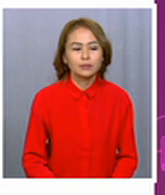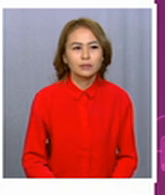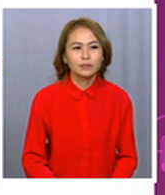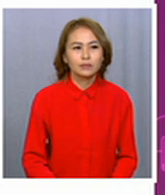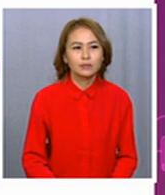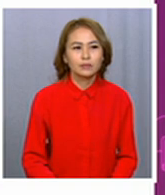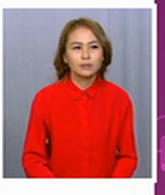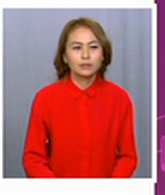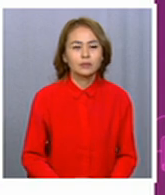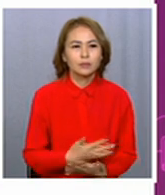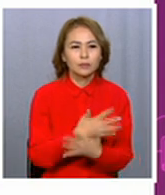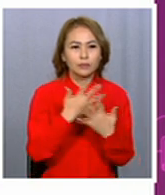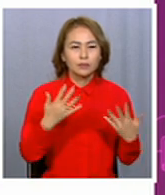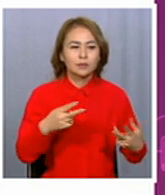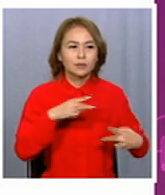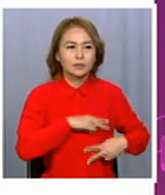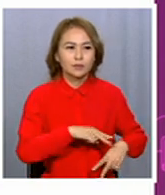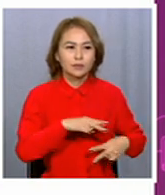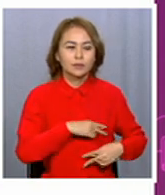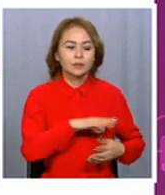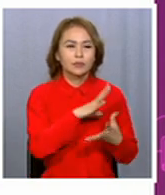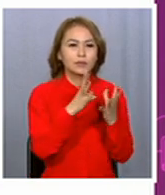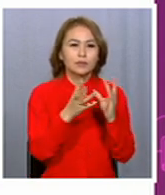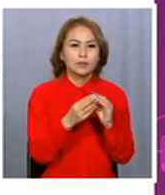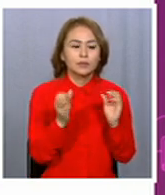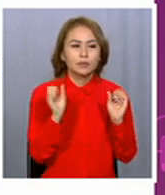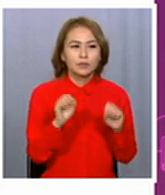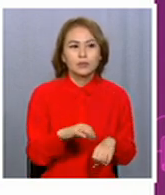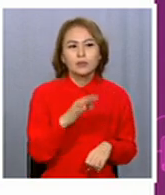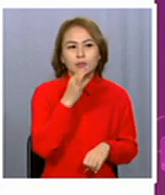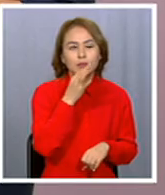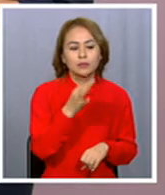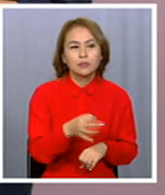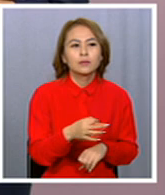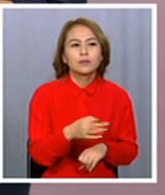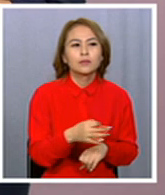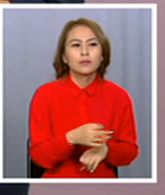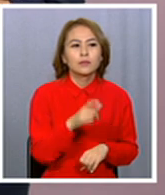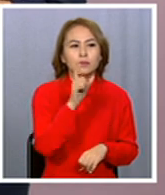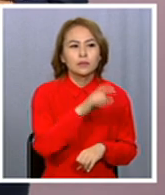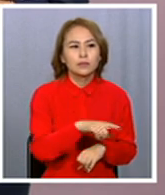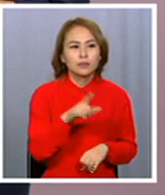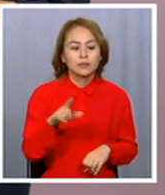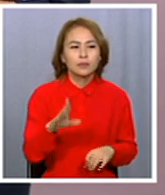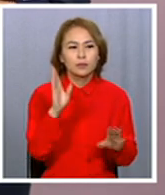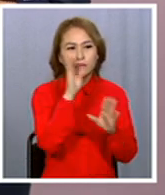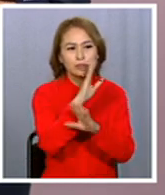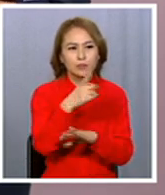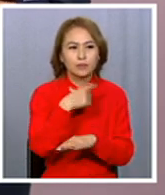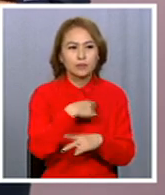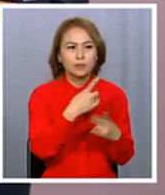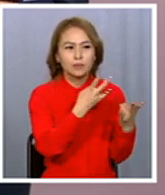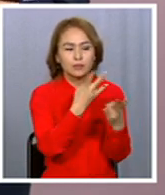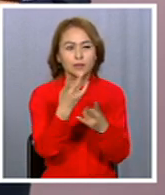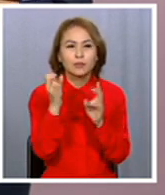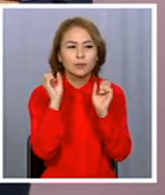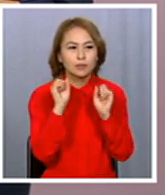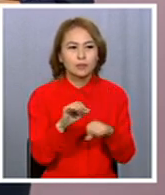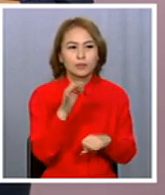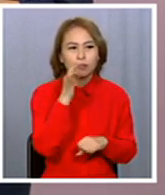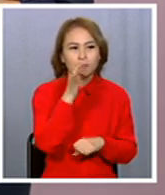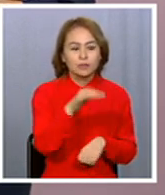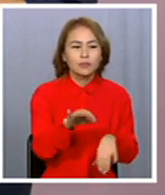балалар, үлкен еңбектің нәтижесінде келеді деп айтуымызға болады. Адам табиғаттан өзіне қажеттіні